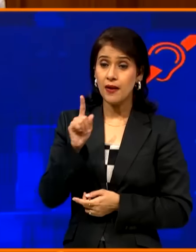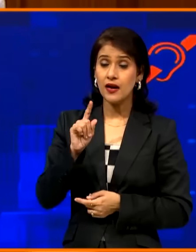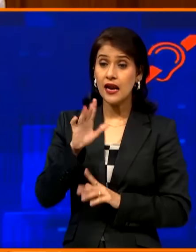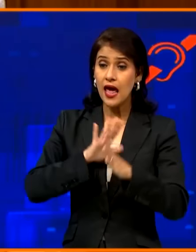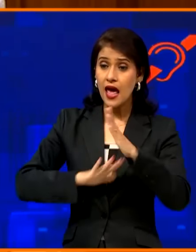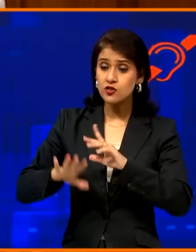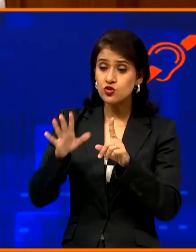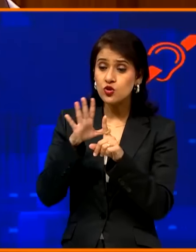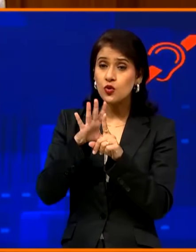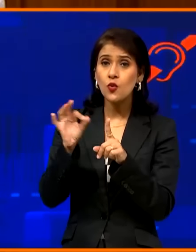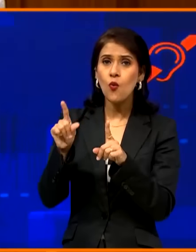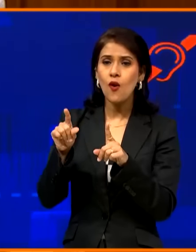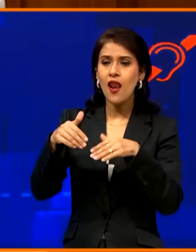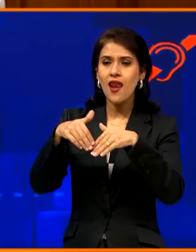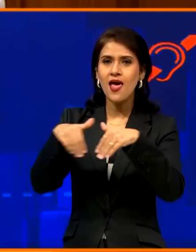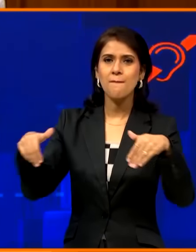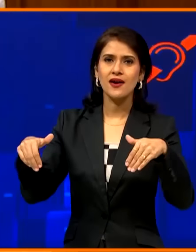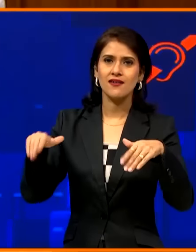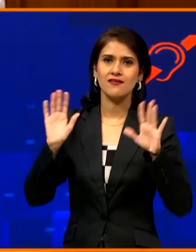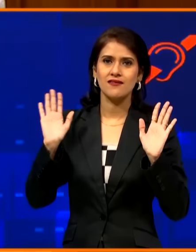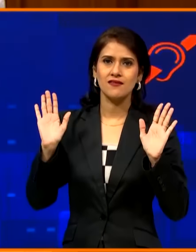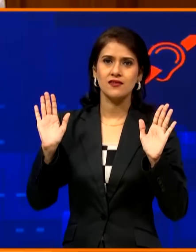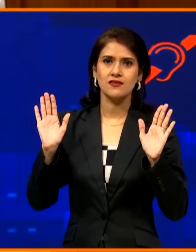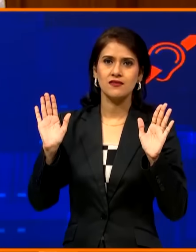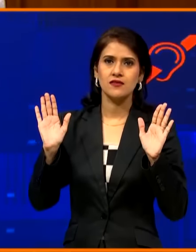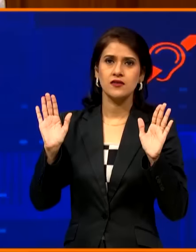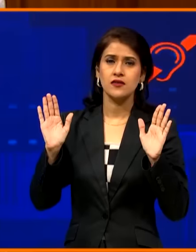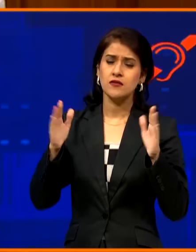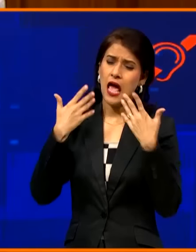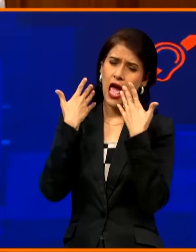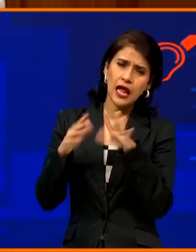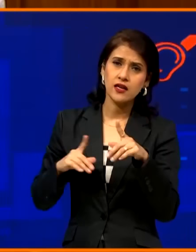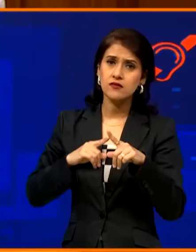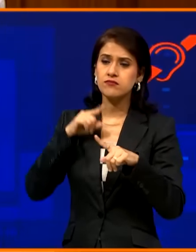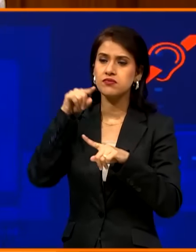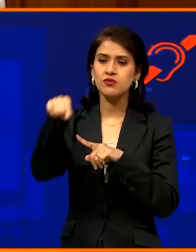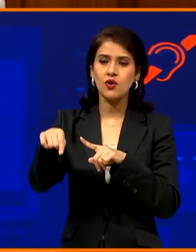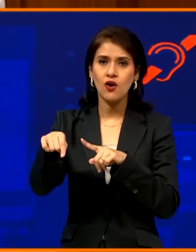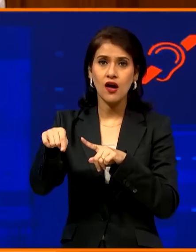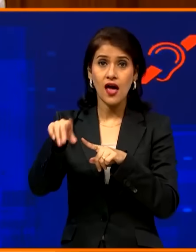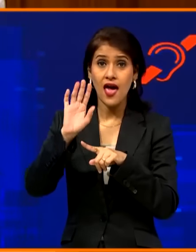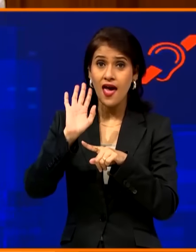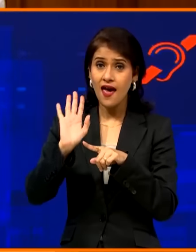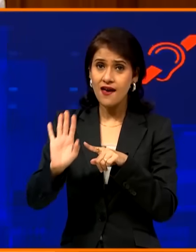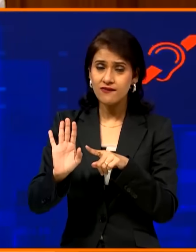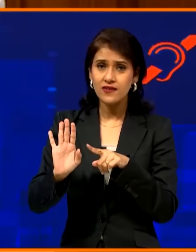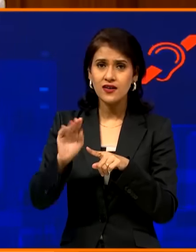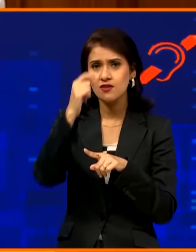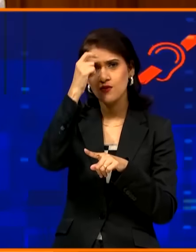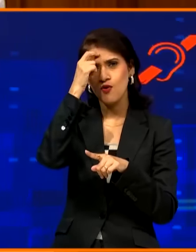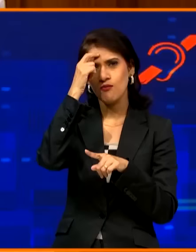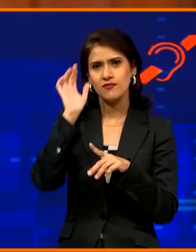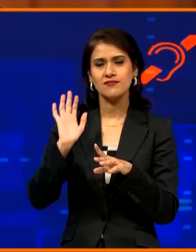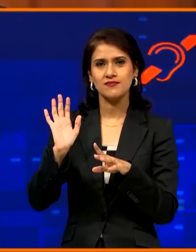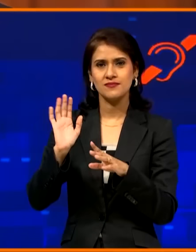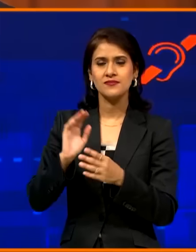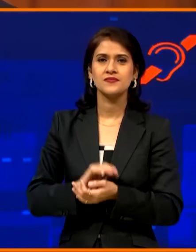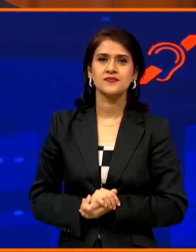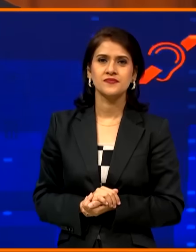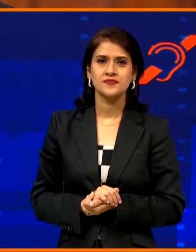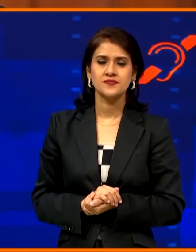लेने की भी सीमा होनी चाहिए उस सीमा को अगर लांघा जाएगा तो यह उचित नहीं होगा